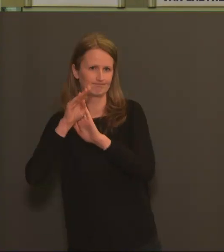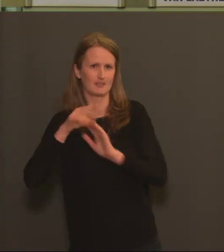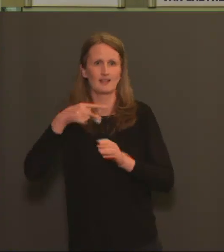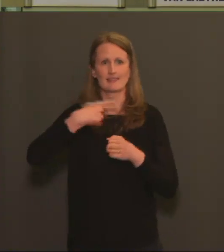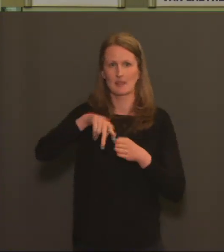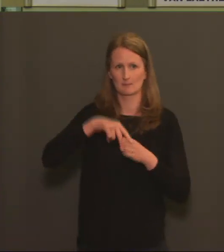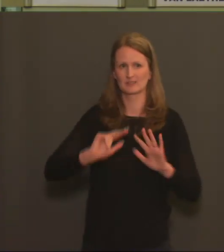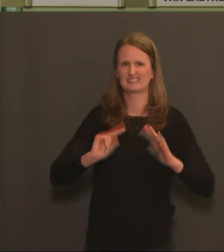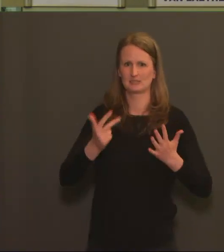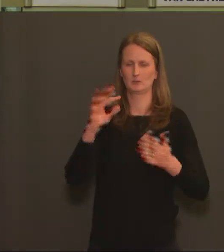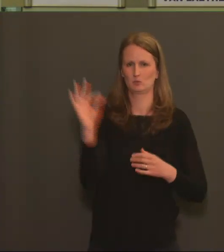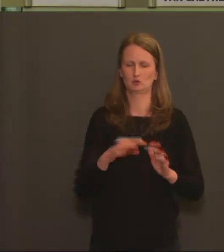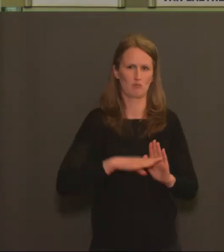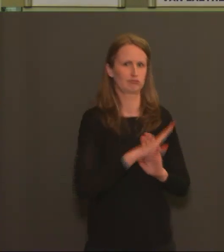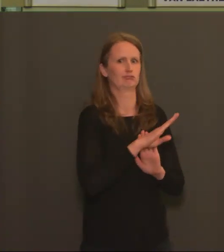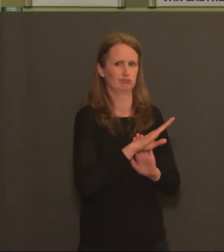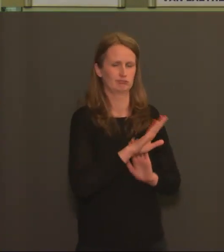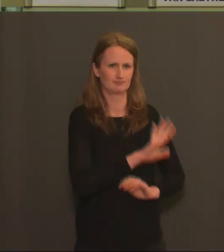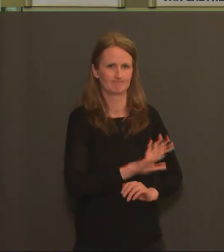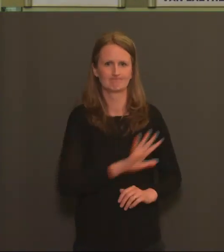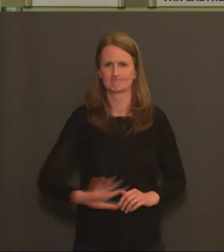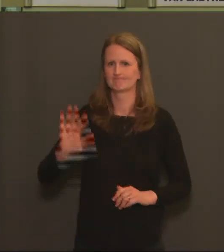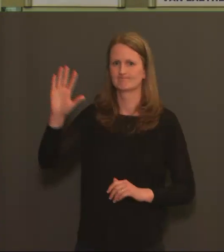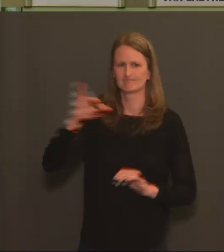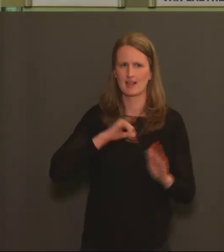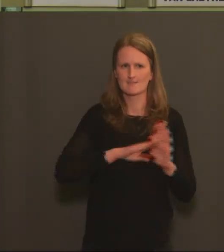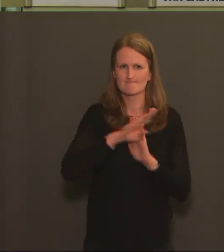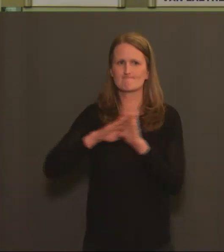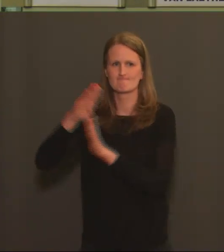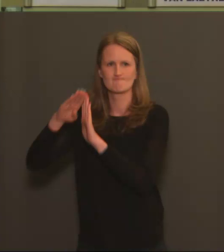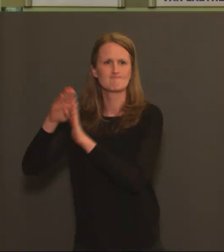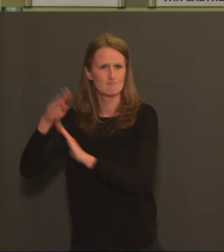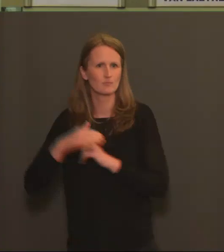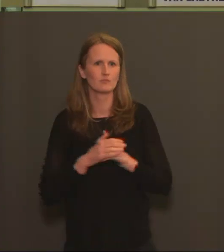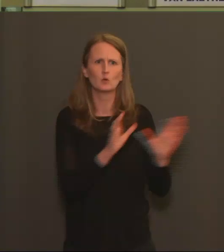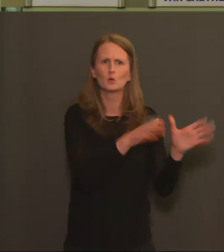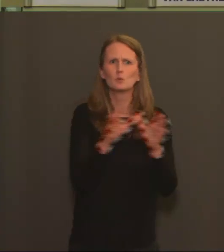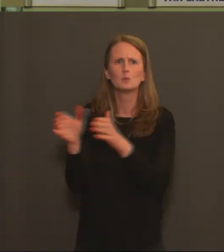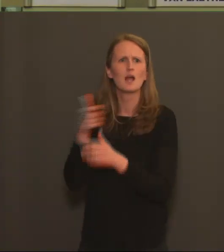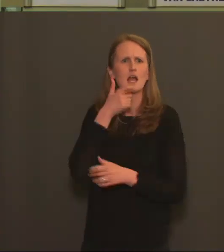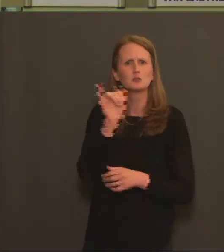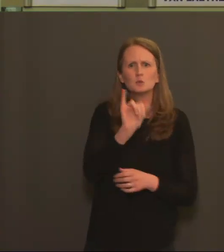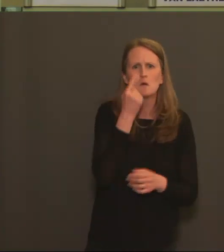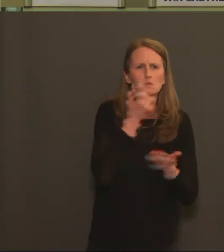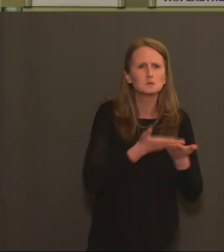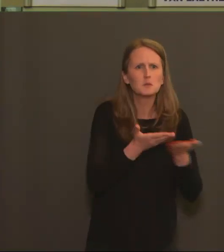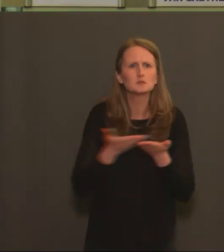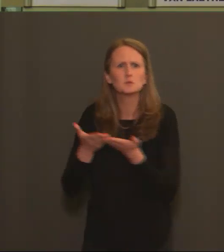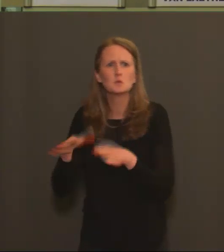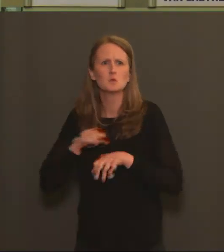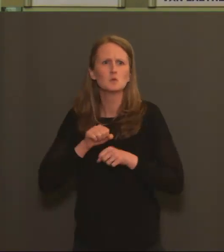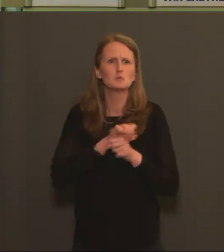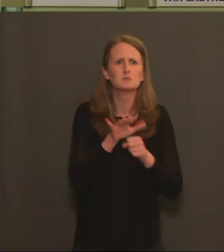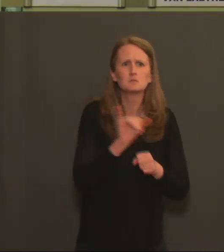On observe une diminution dans la plupart des groupes d'âge. Le seul où on a une augmentation un peu significative, ce sont les enfants de moins